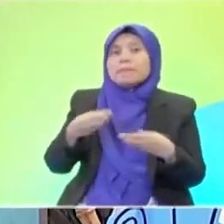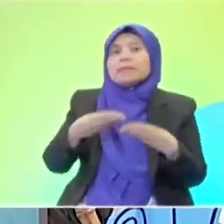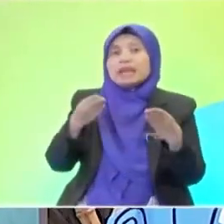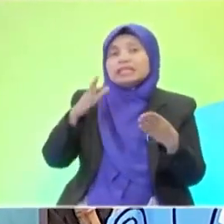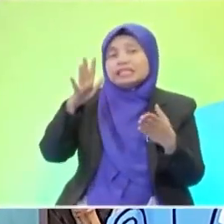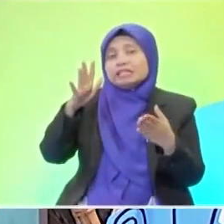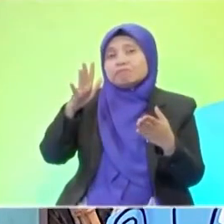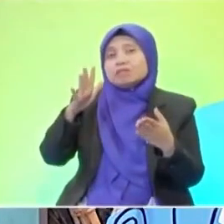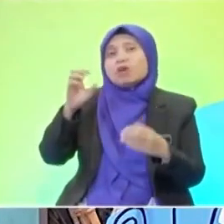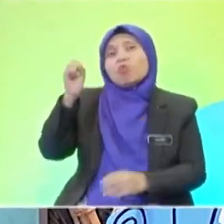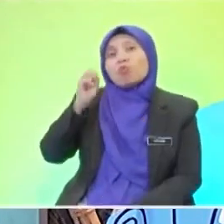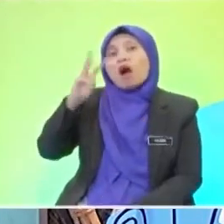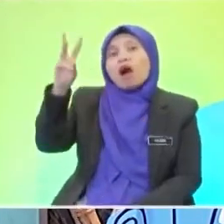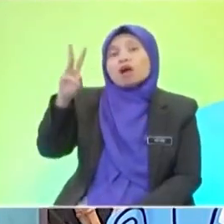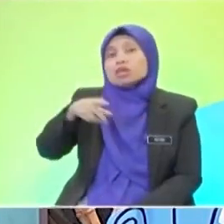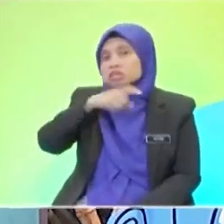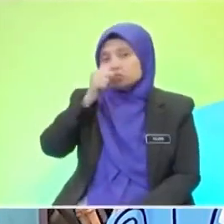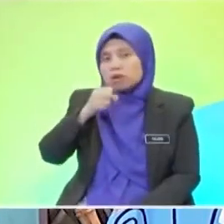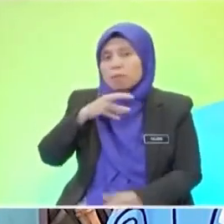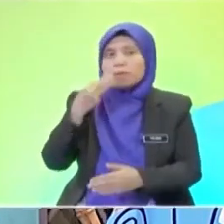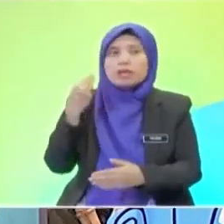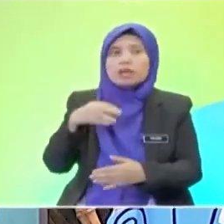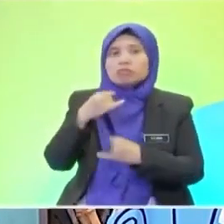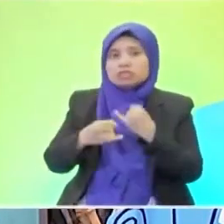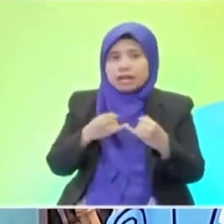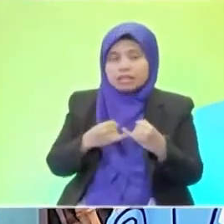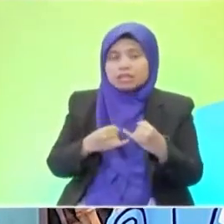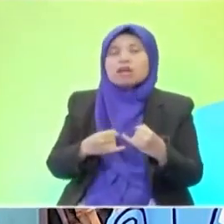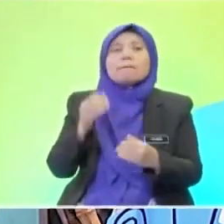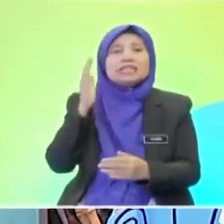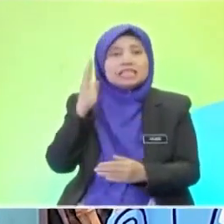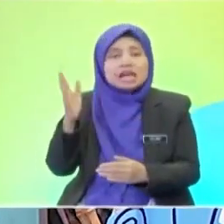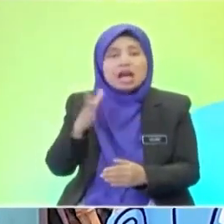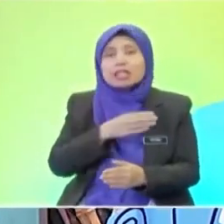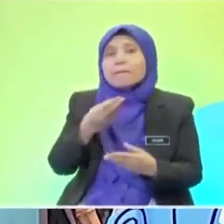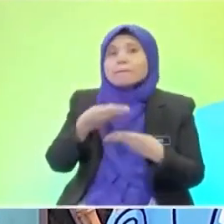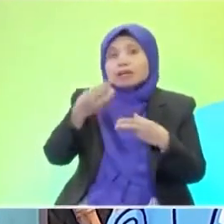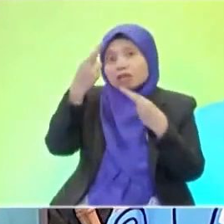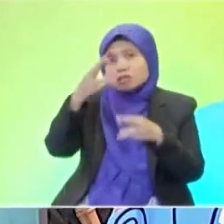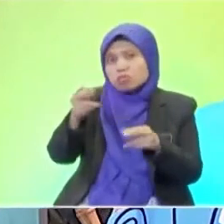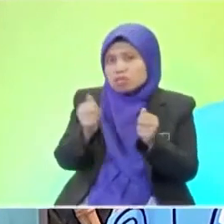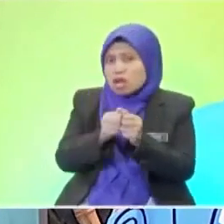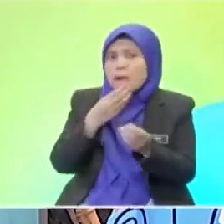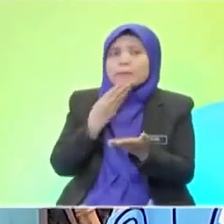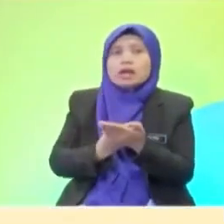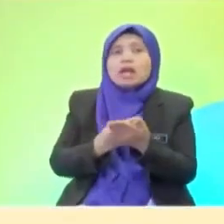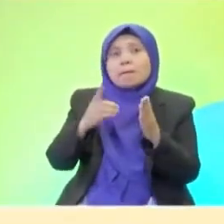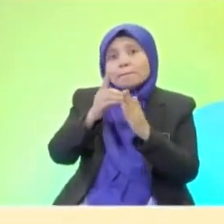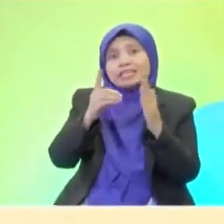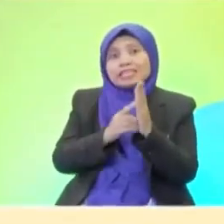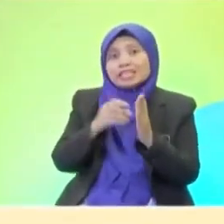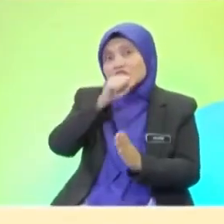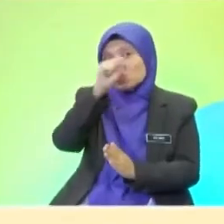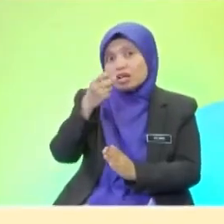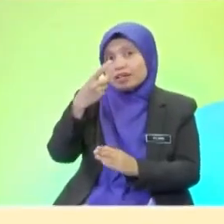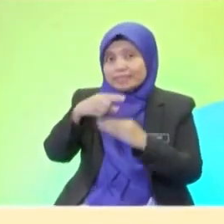keseruannya 5 Wah kerennya mereka berjaya mendengar dan memberikan respon dengan baik berdasarkan soal lain tentang laut